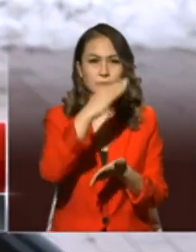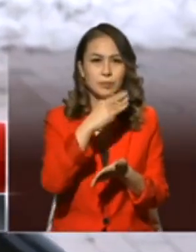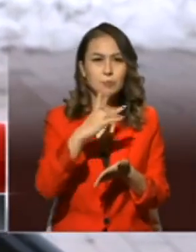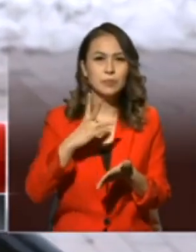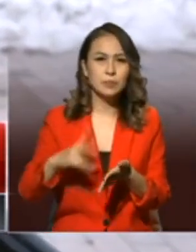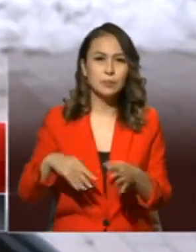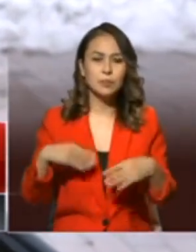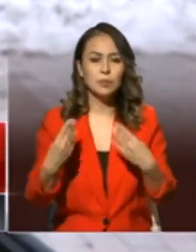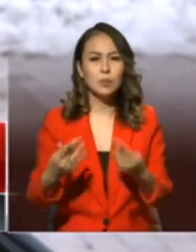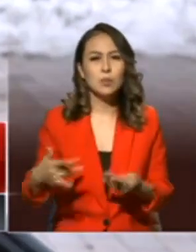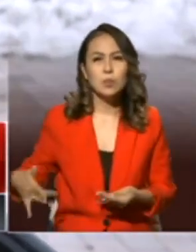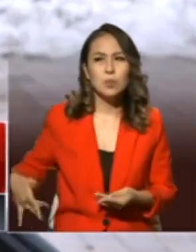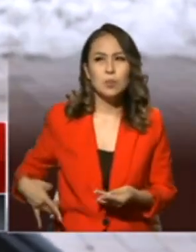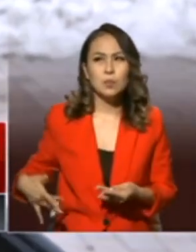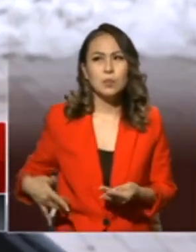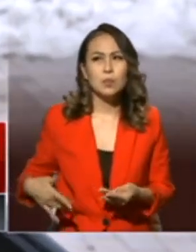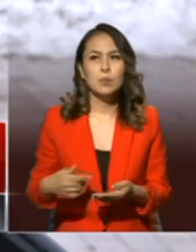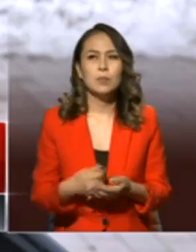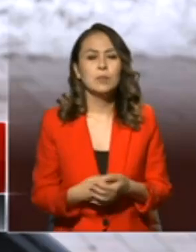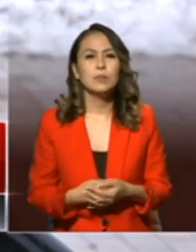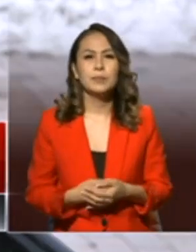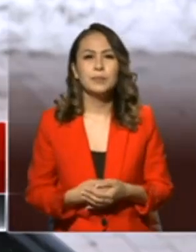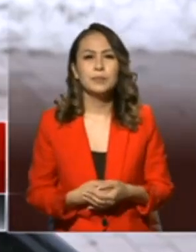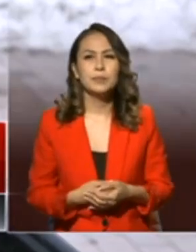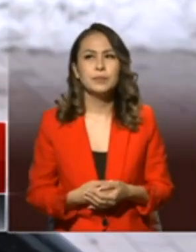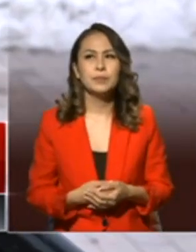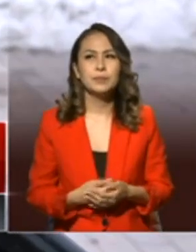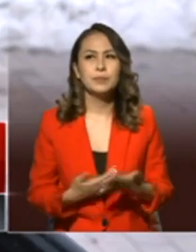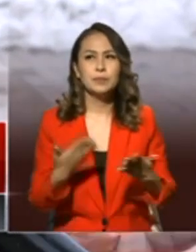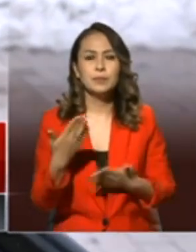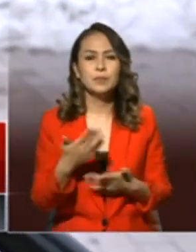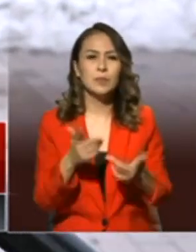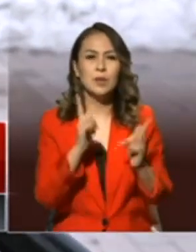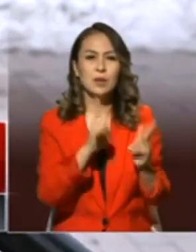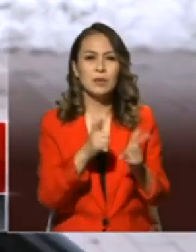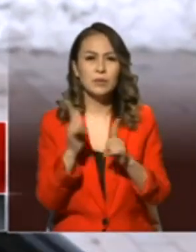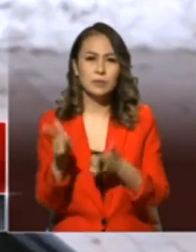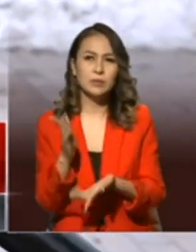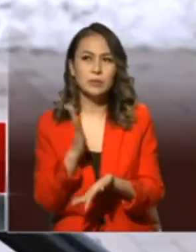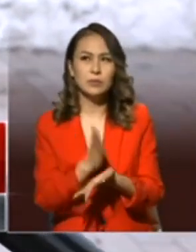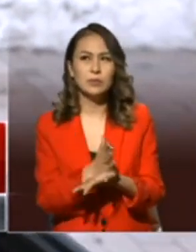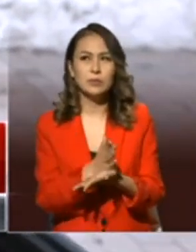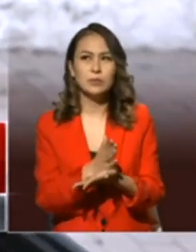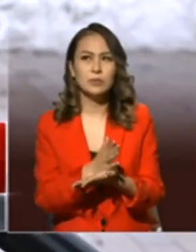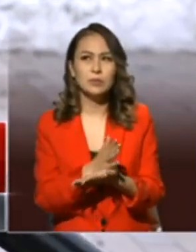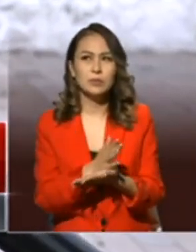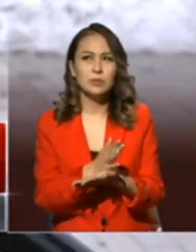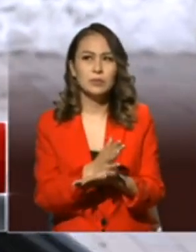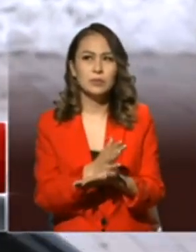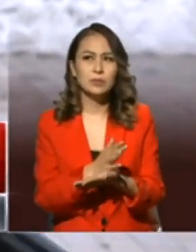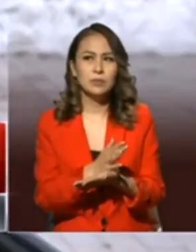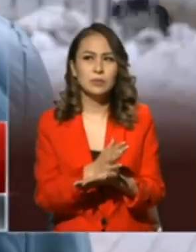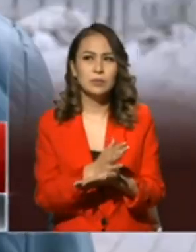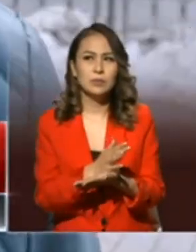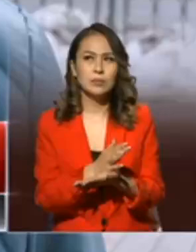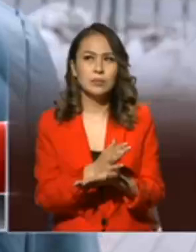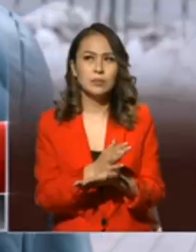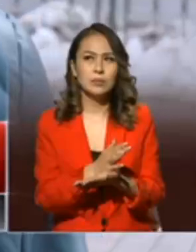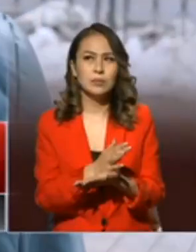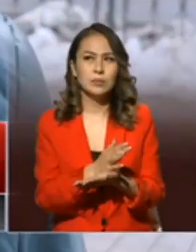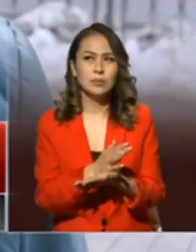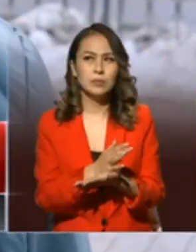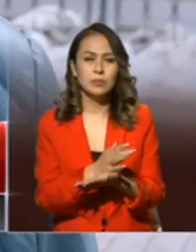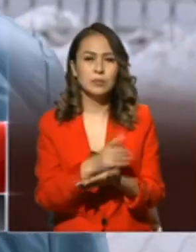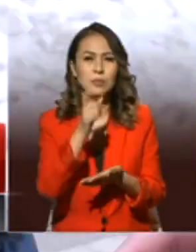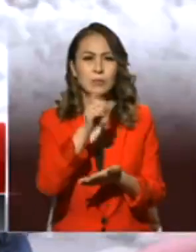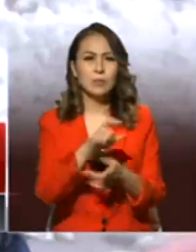почкасын берген. Енді ондай есе обоюдный согласие болса өзі, онда әрине. Адам